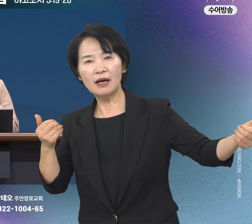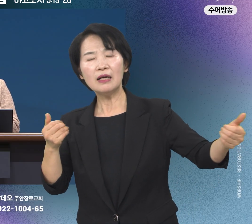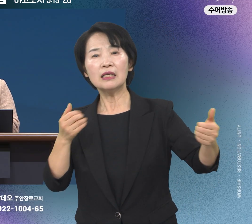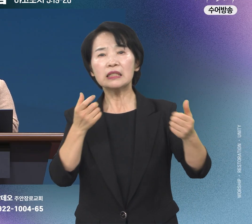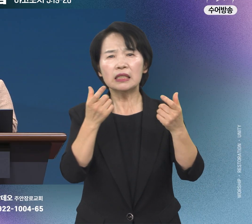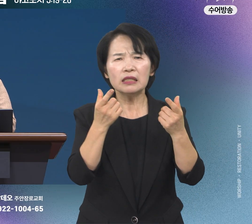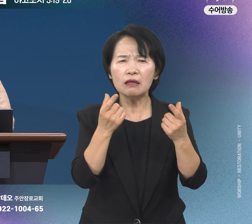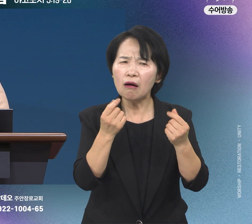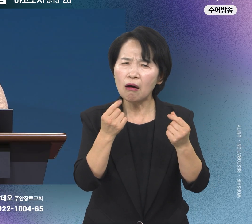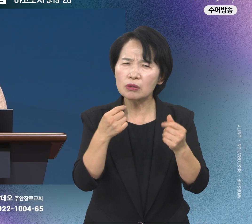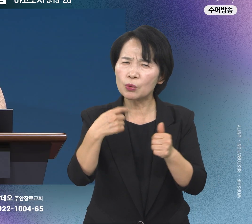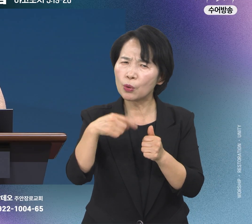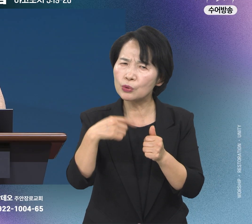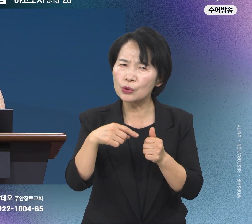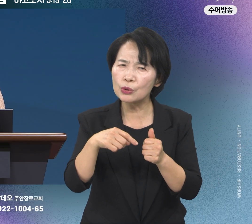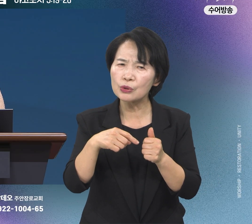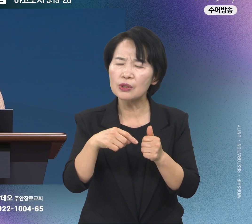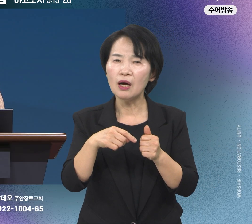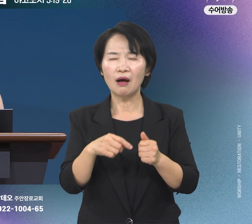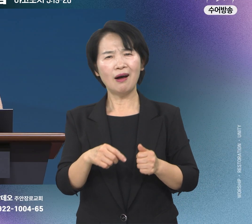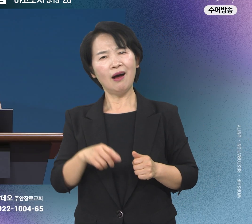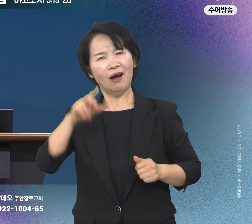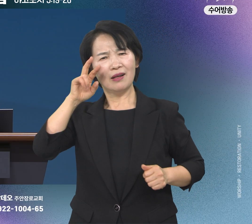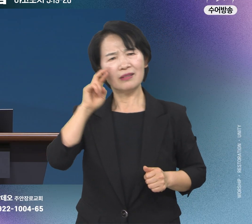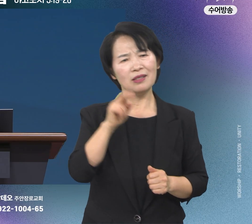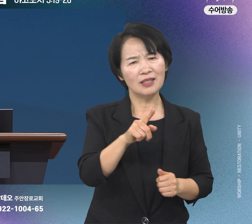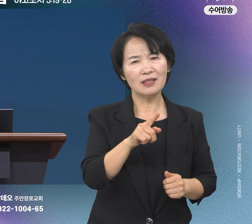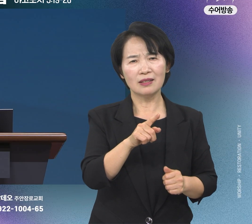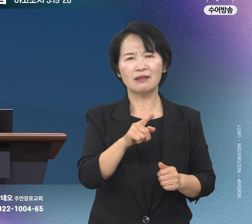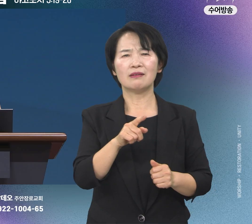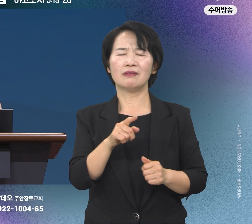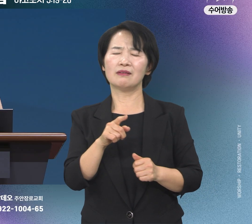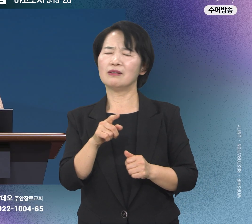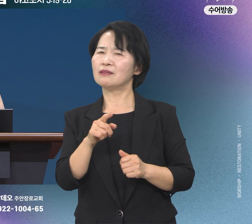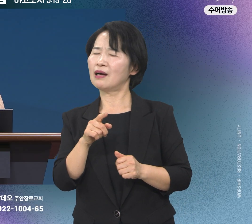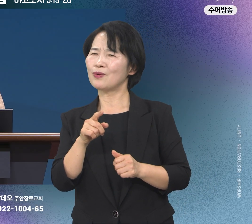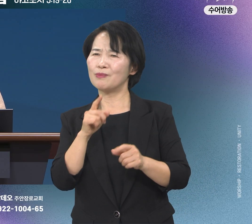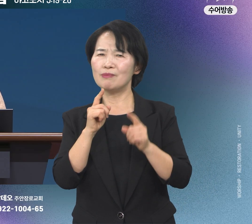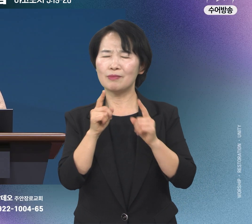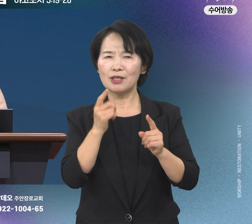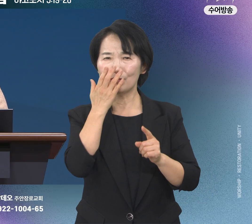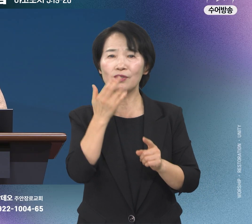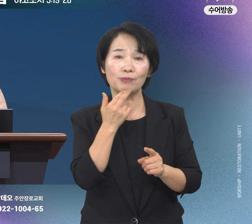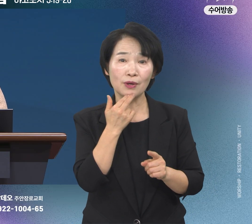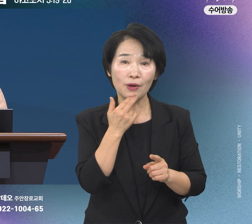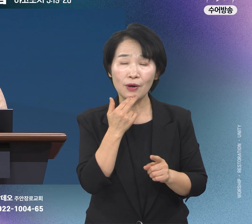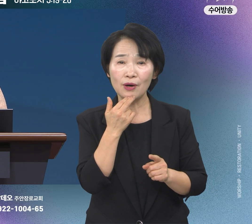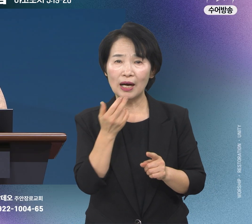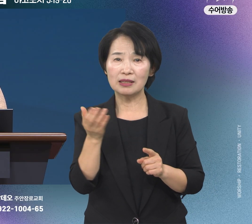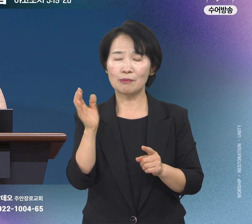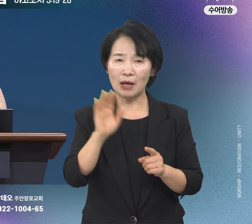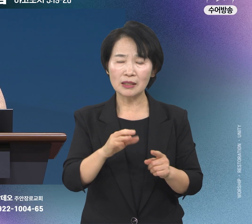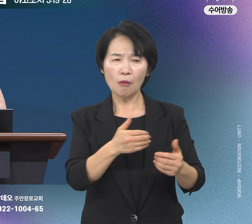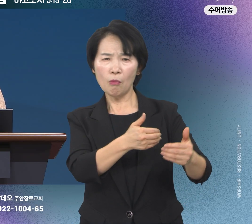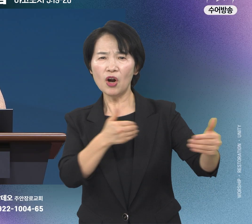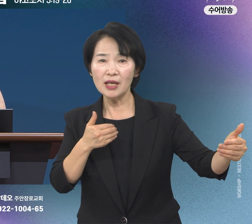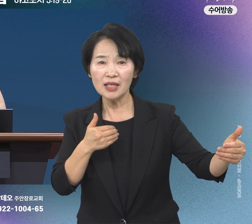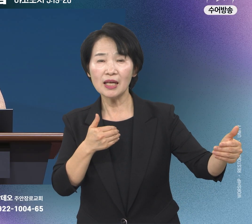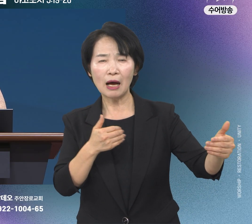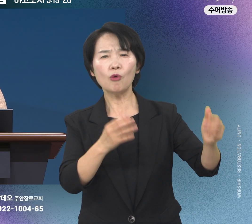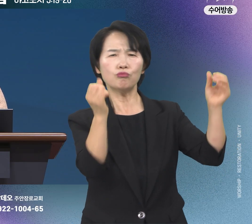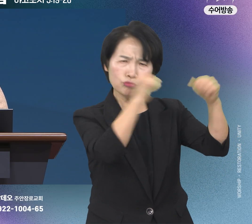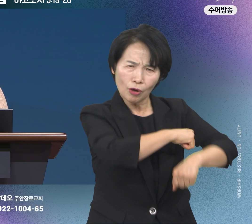대한 교육을 듣습니다. 그것이 잘못되었다는 말씀을 드리고자 한 것은 아닙니다. 분명히 멀리해야 되고 무너져야 할